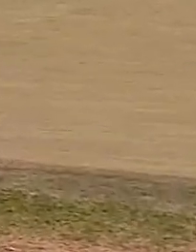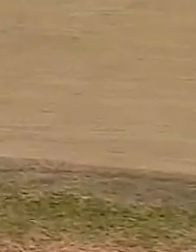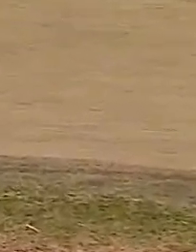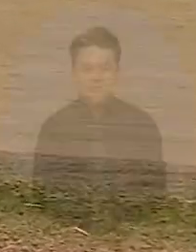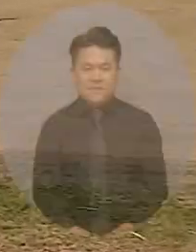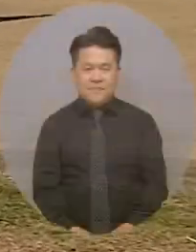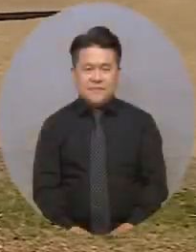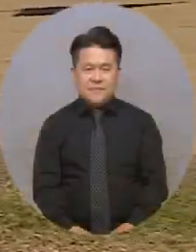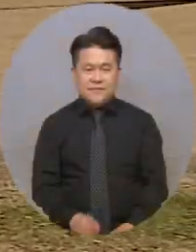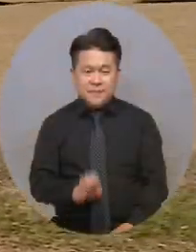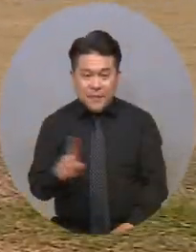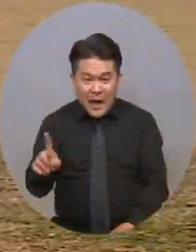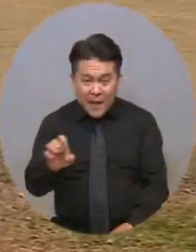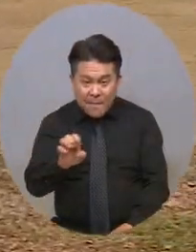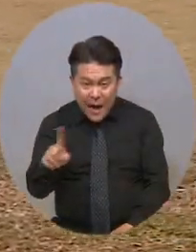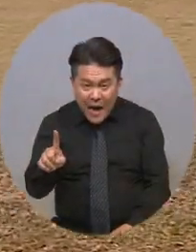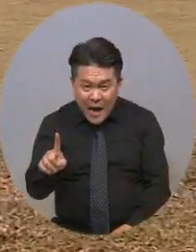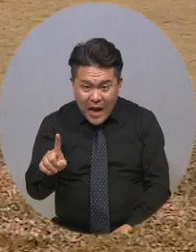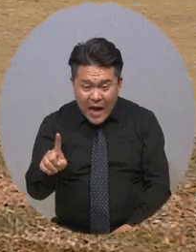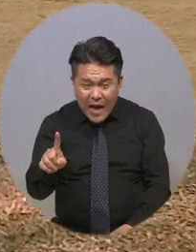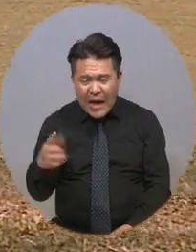파찬스!